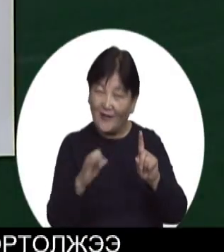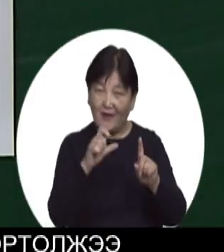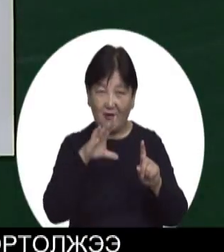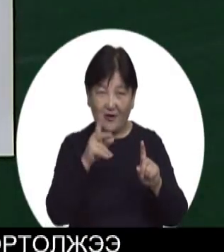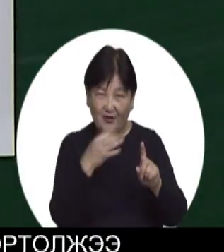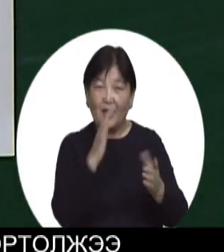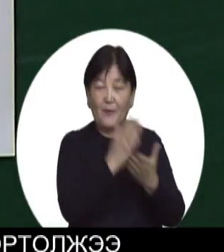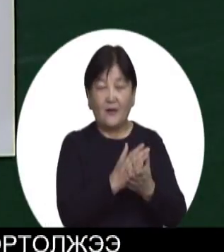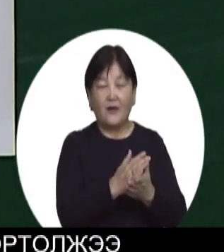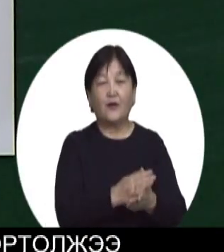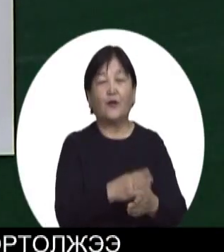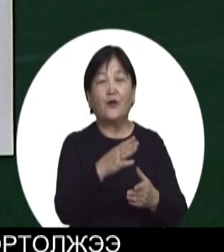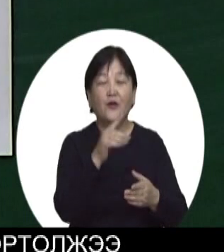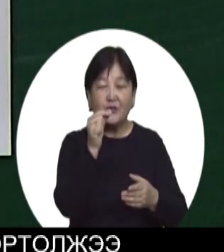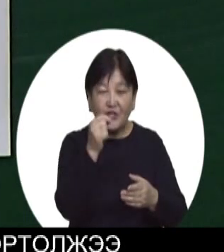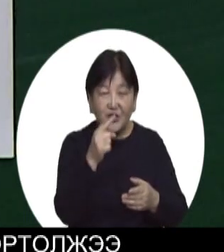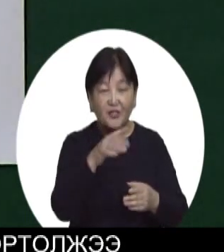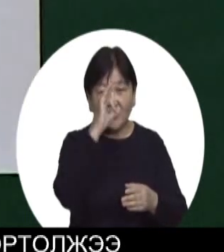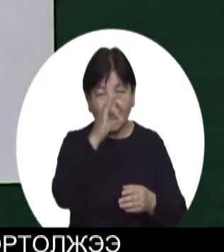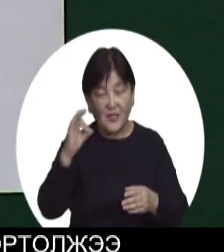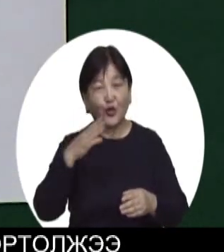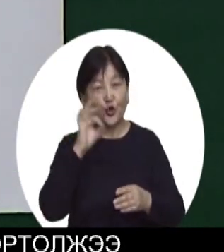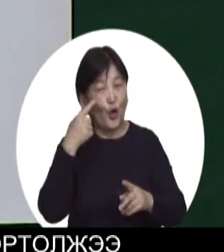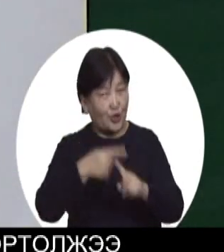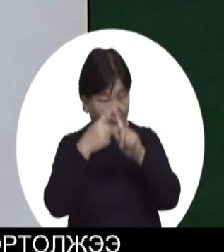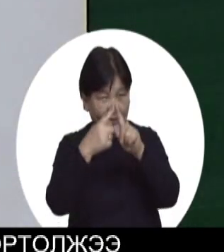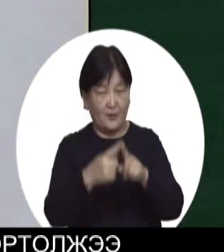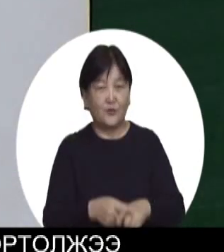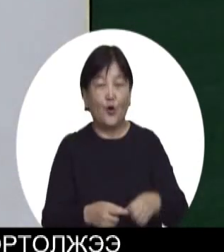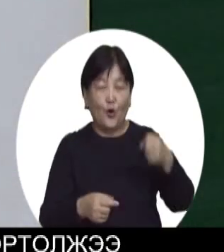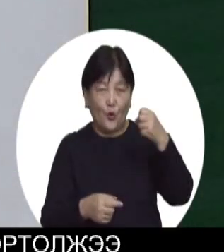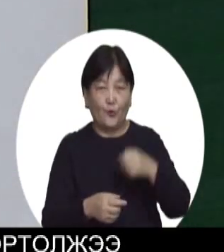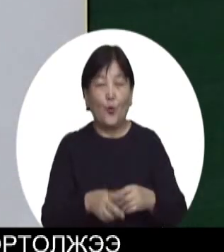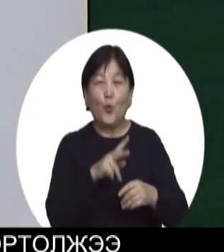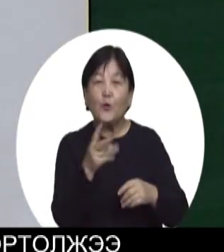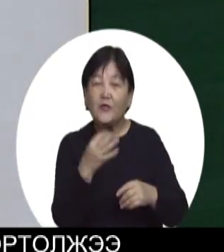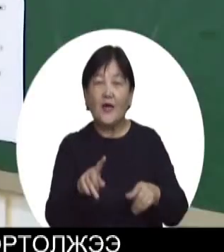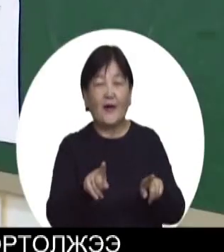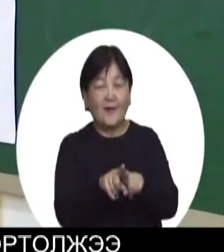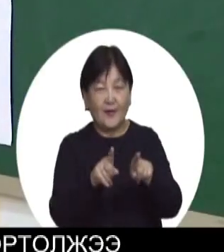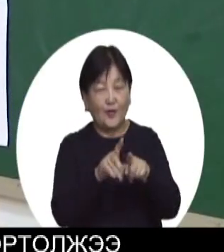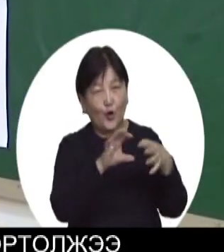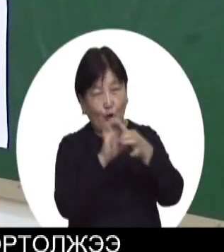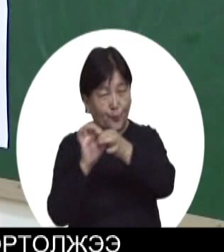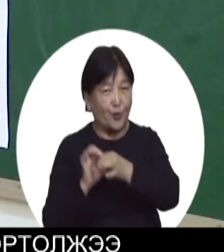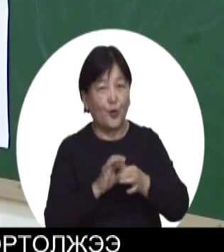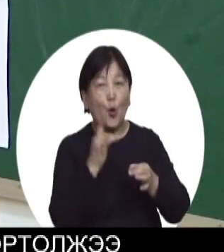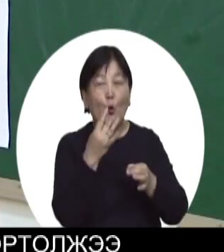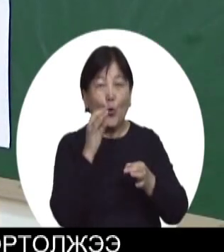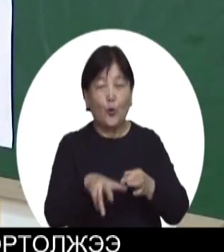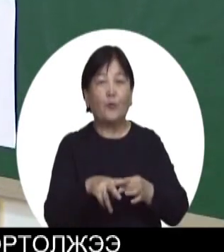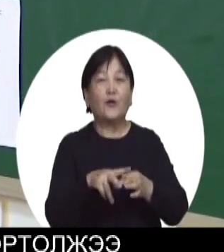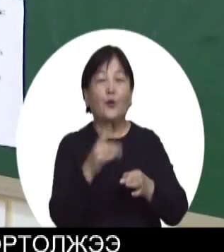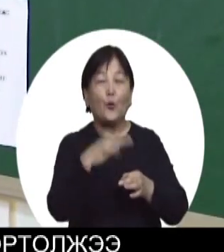хэсгийн тоог олон болгох замаар ашигтай мөргөлдөлтийн тоог ихсгэх. За яг үүнтэй холбоотойгоор өнөөдөр бид нар урвлын хурдад